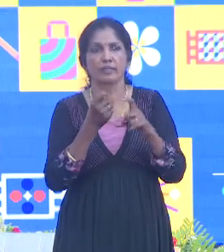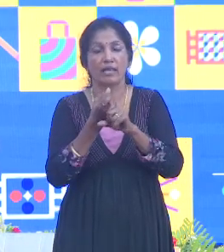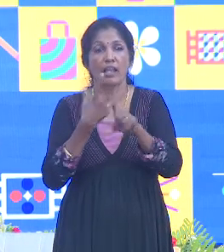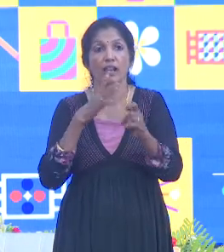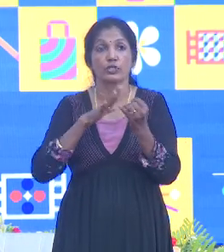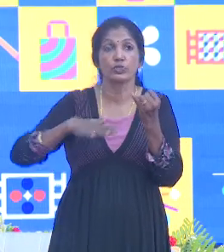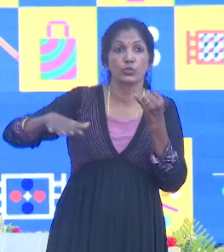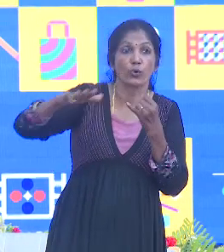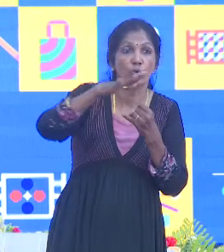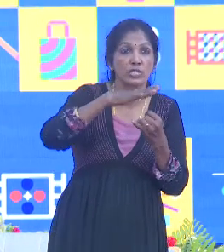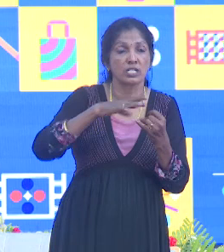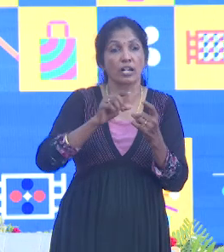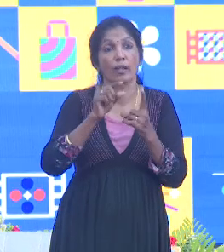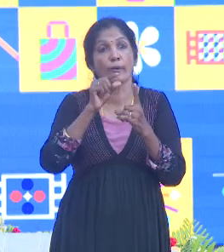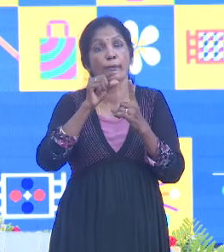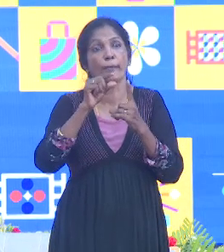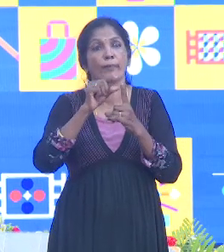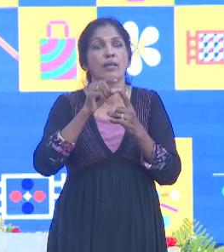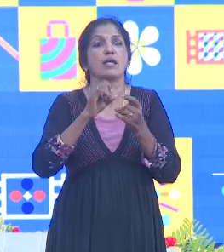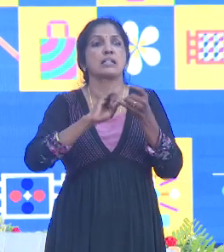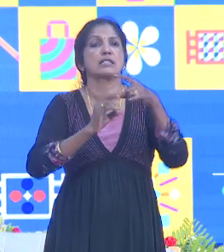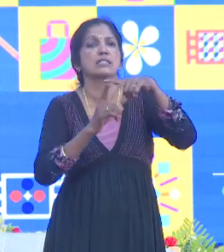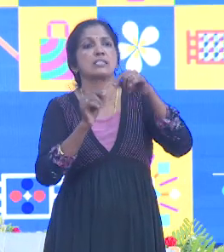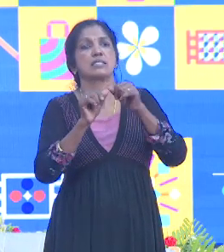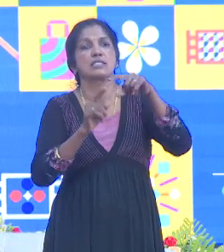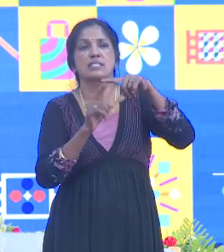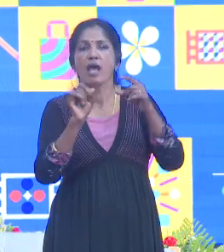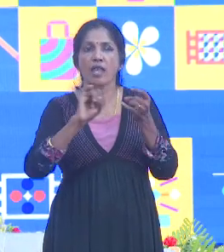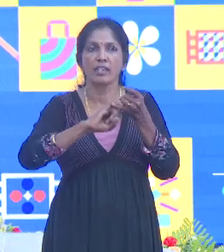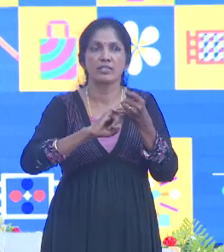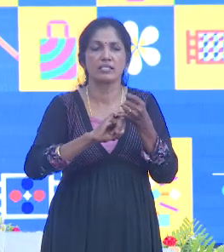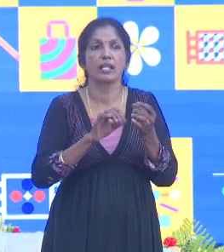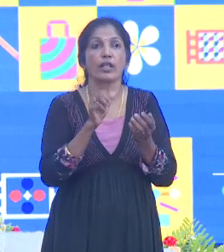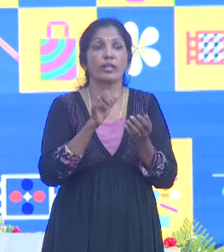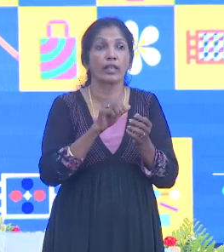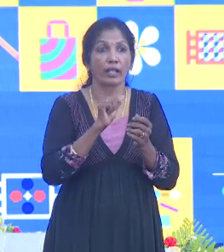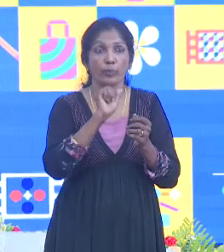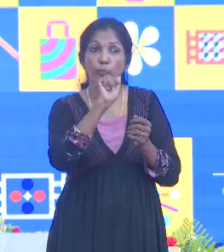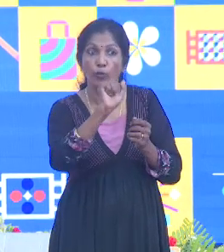സാമൂഹ്യ പദവിയെ തീരുമാനിച്ചിരുന്നതിൽ ഭൂമിയുടെ ഉടമസ്ഥതയ്ക്ക് ഒരു വലിയ പങ്കുണ്ടായിരുന്നു.